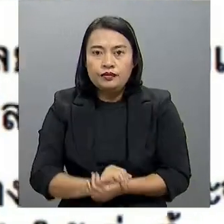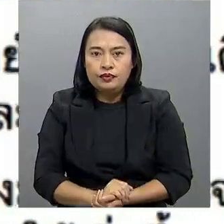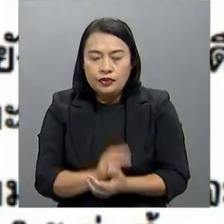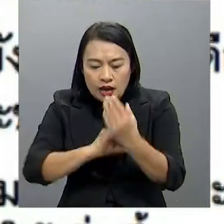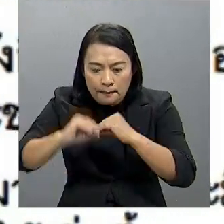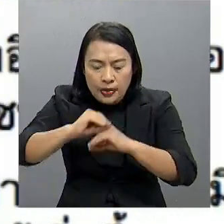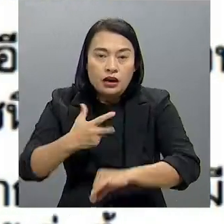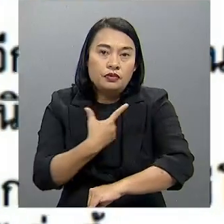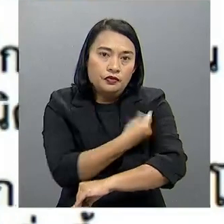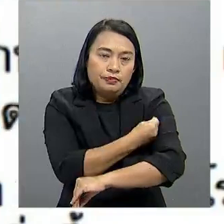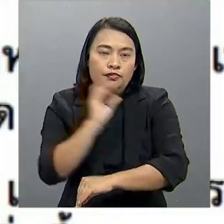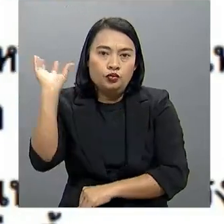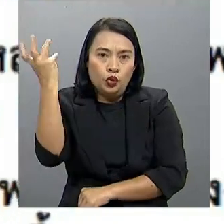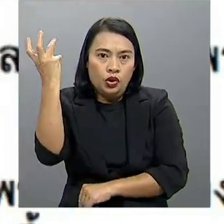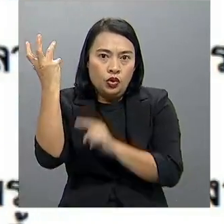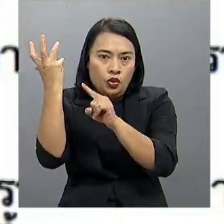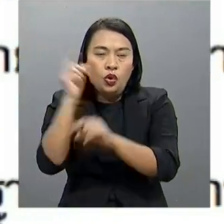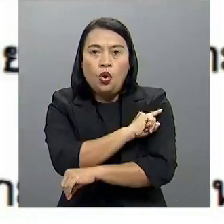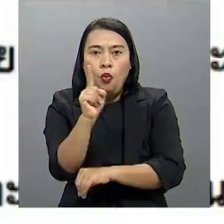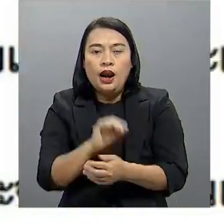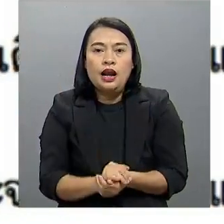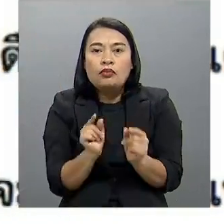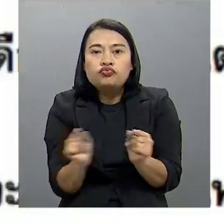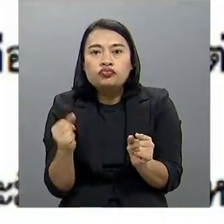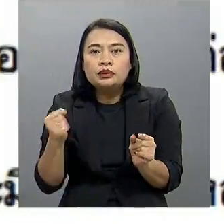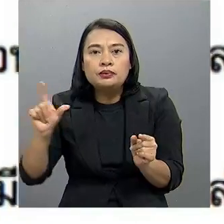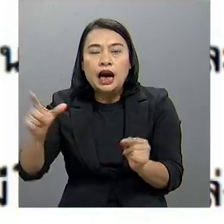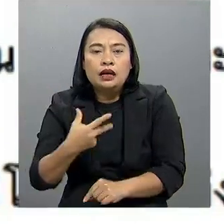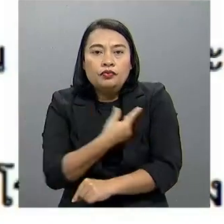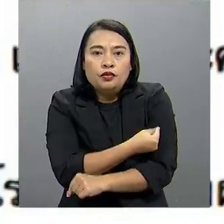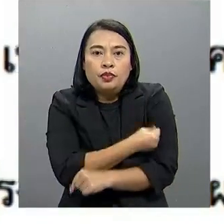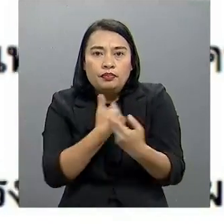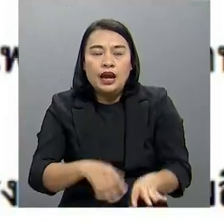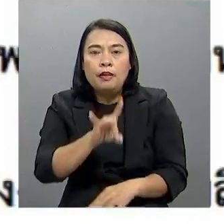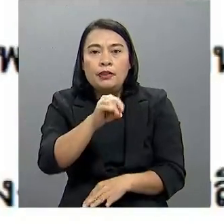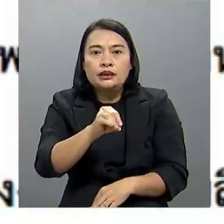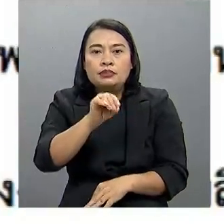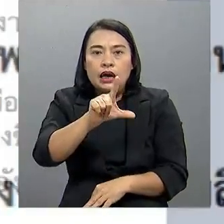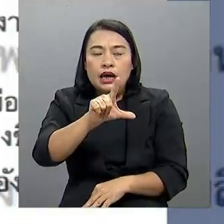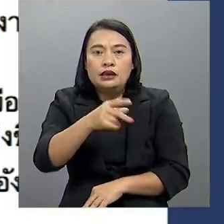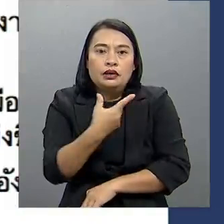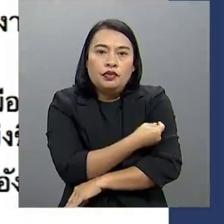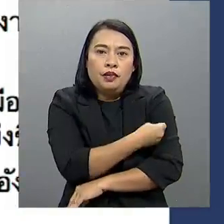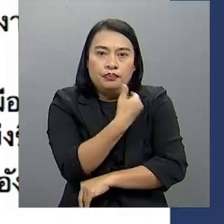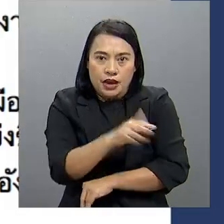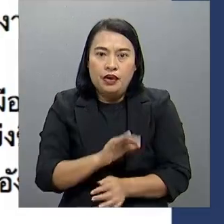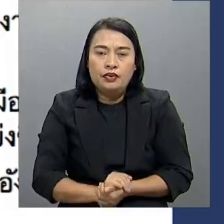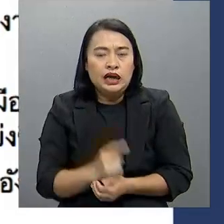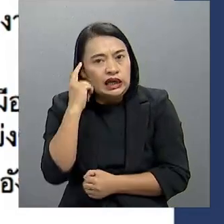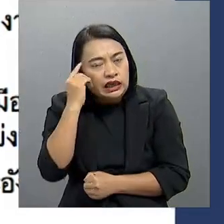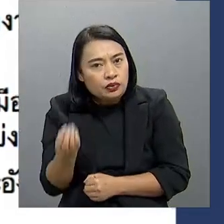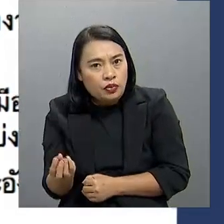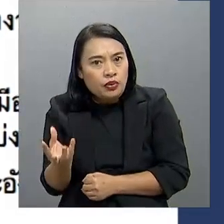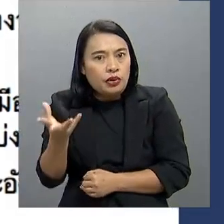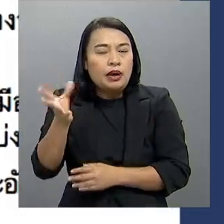ทั่วโลกเพิ่มขึ้นวันละ10ล้านโด๊สที่ฉีดไปแล้วอยู่ที่ 80ล้านโดสและมีแนวโน้มจามากขึ้นอย่าง